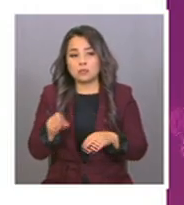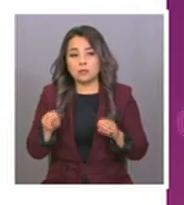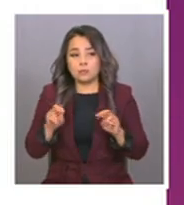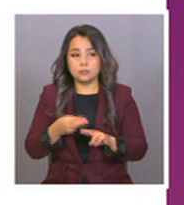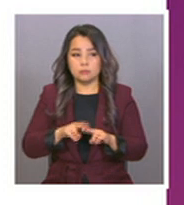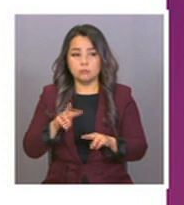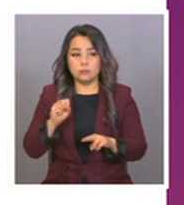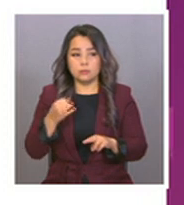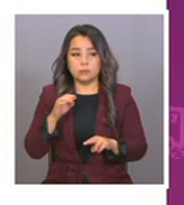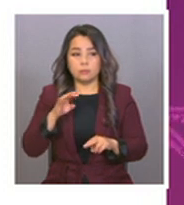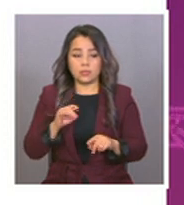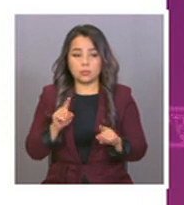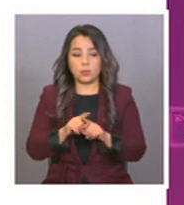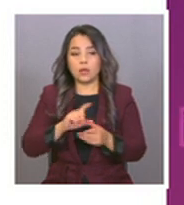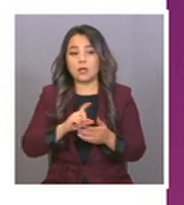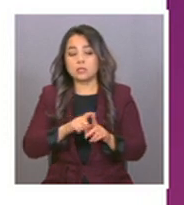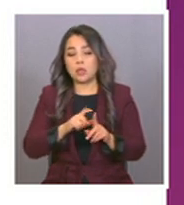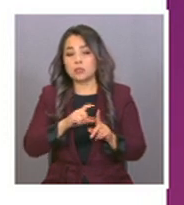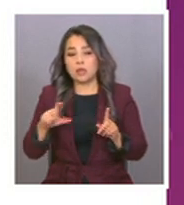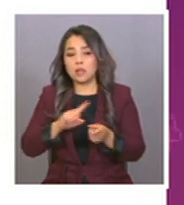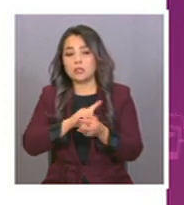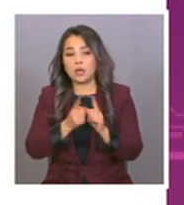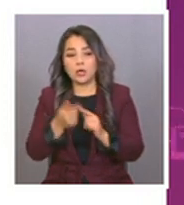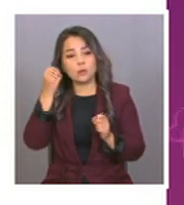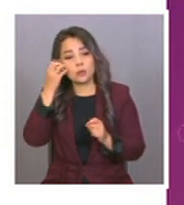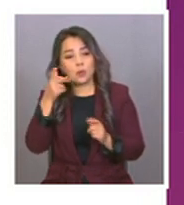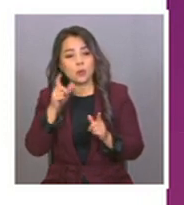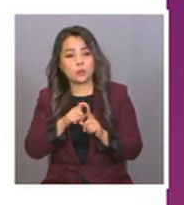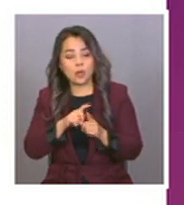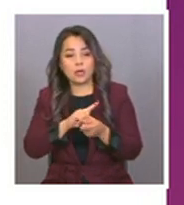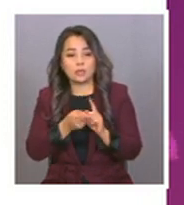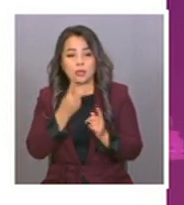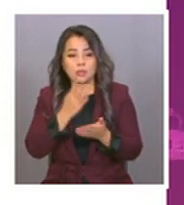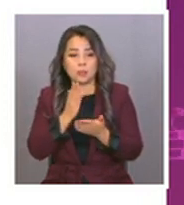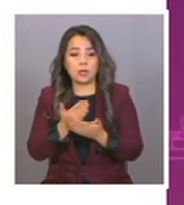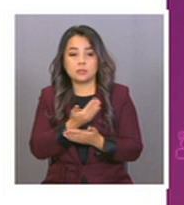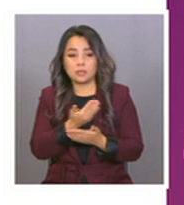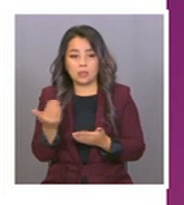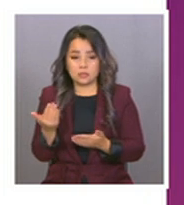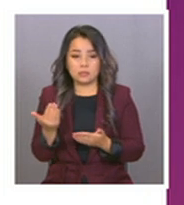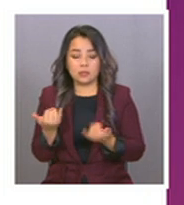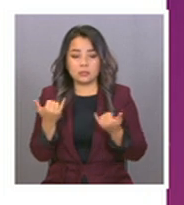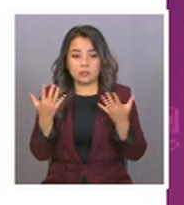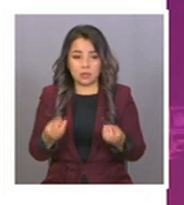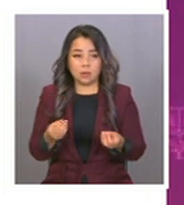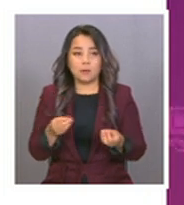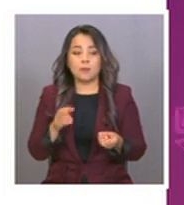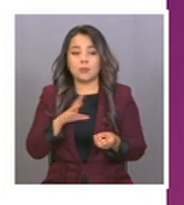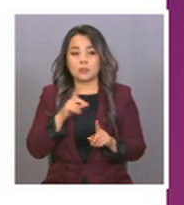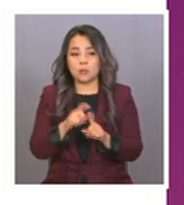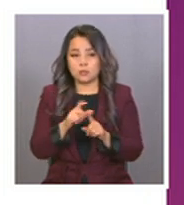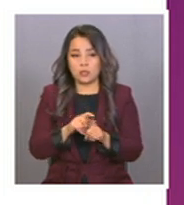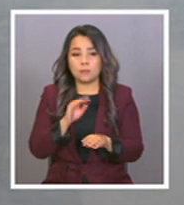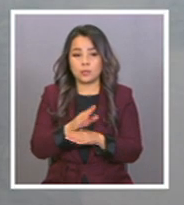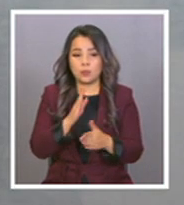айтыпты дейтін мақалға, нақылға айналып кеткен сөздер бар. Қазір сіздер мақал мен Майқы бидің